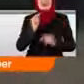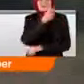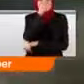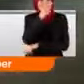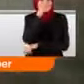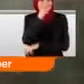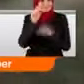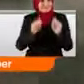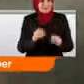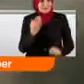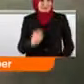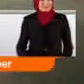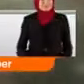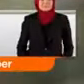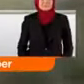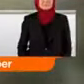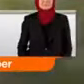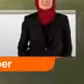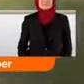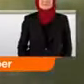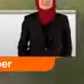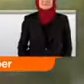için kayda girmişti